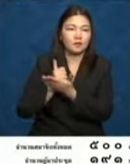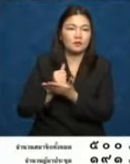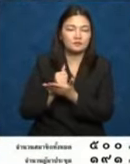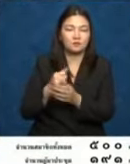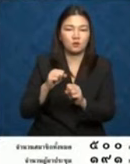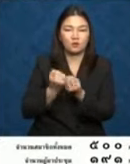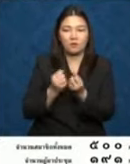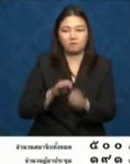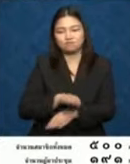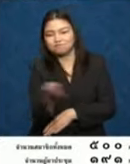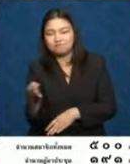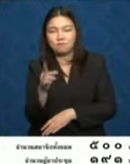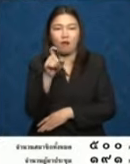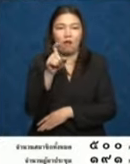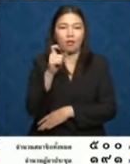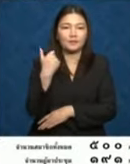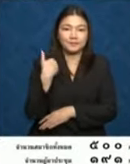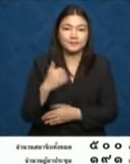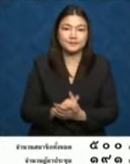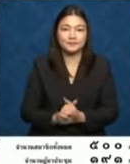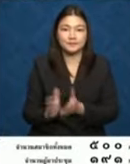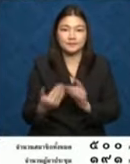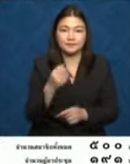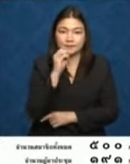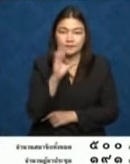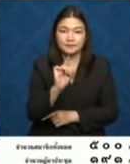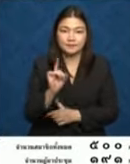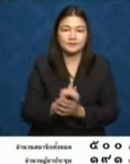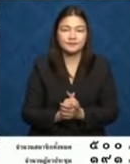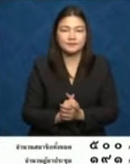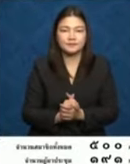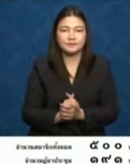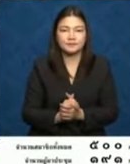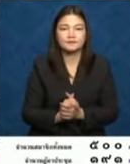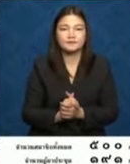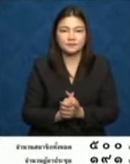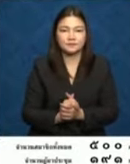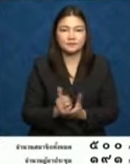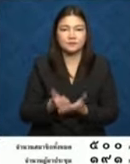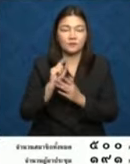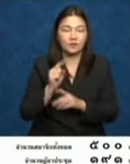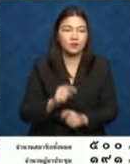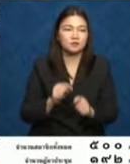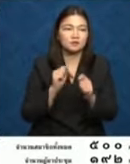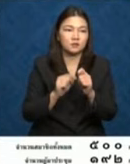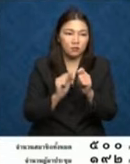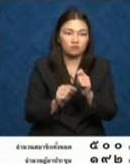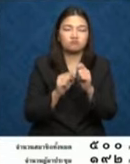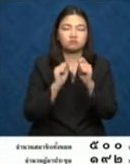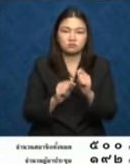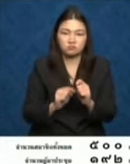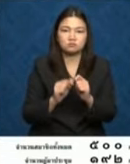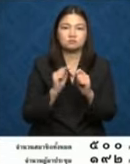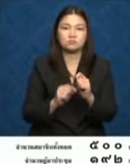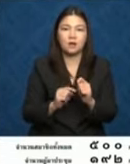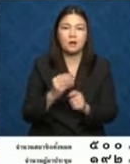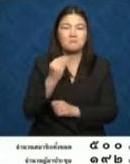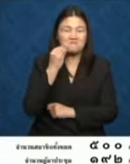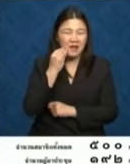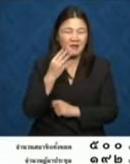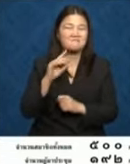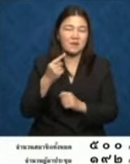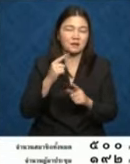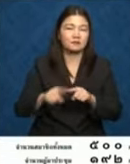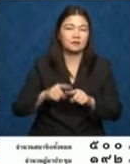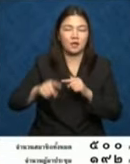นะครับซึ่งมันจะมีข้อมูลไปทุกพื้นที่เช่นตำบลเสาดงหินบางแม่นางบางเลนบางใหญ่บางม่วงบ้านใหม่นะครับล้วนมี